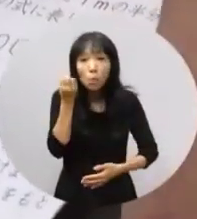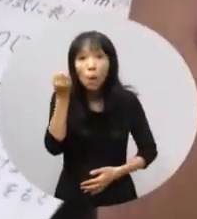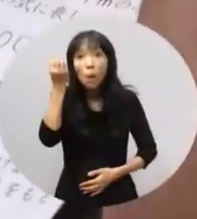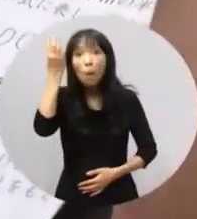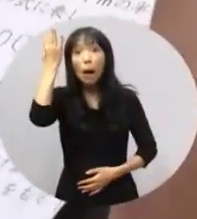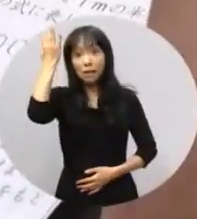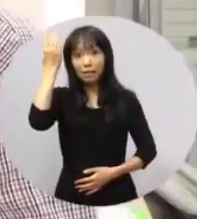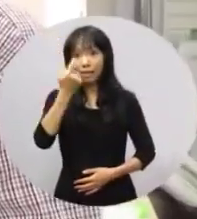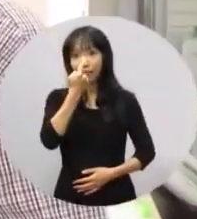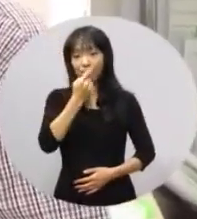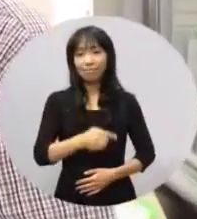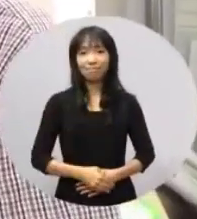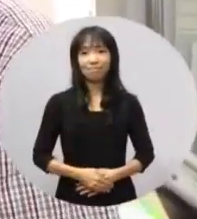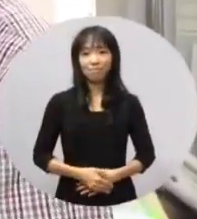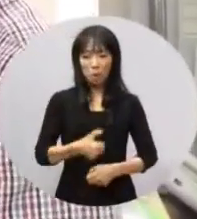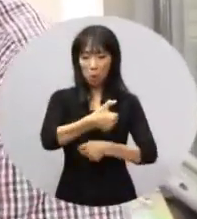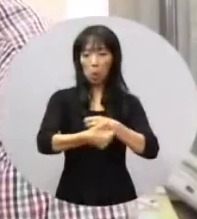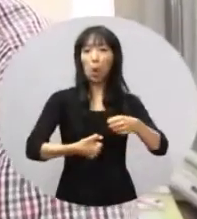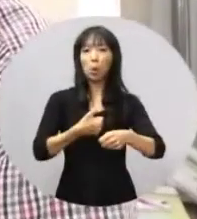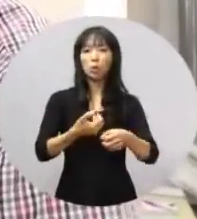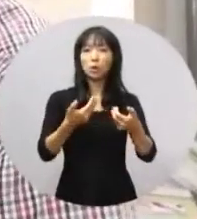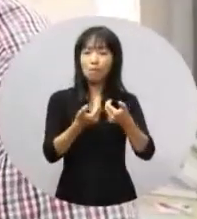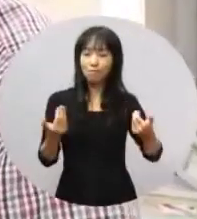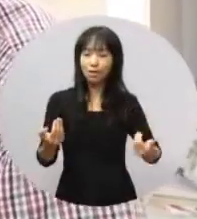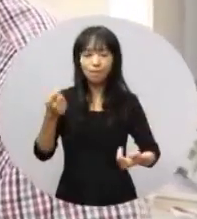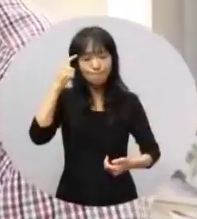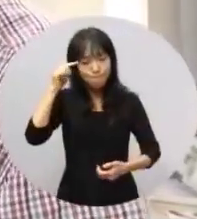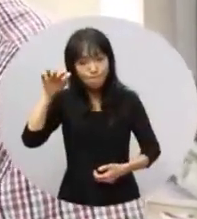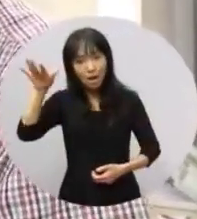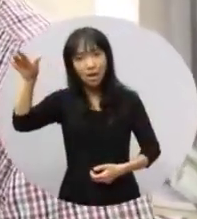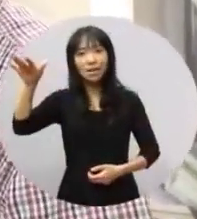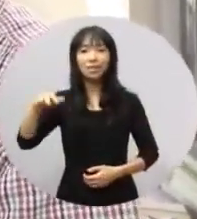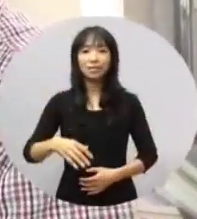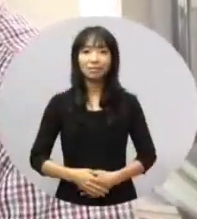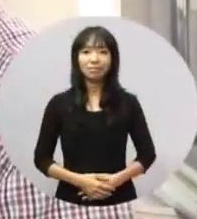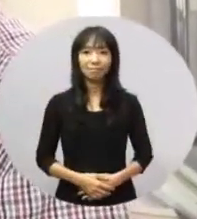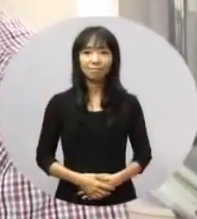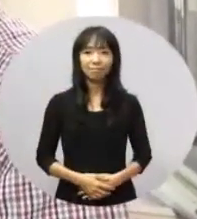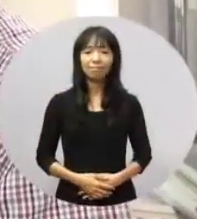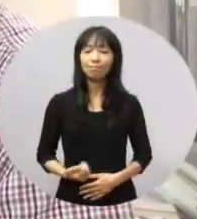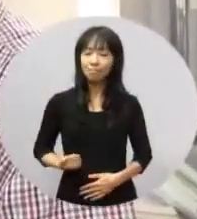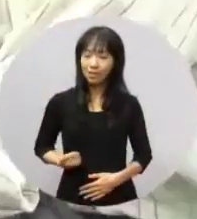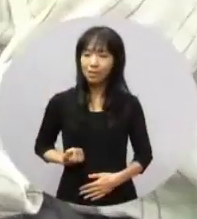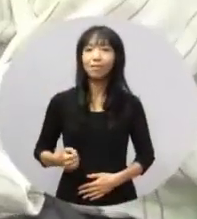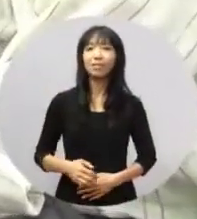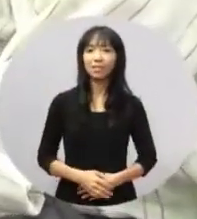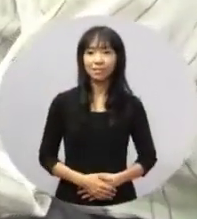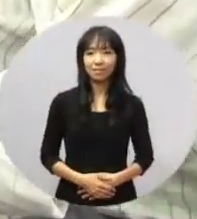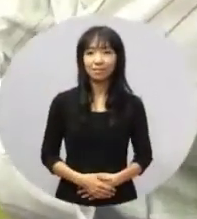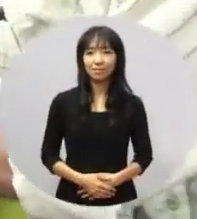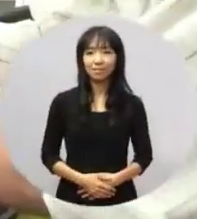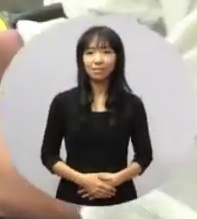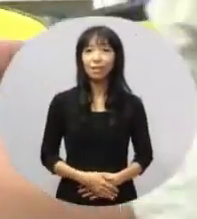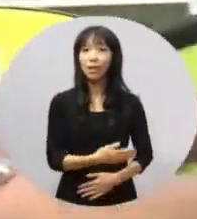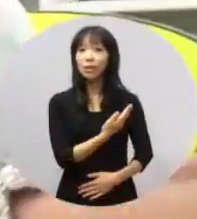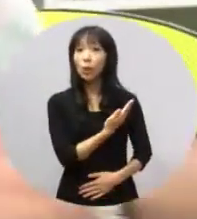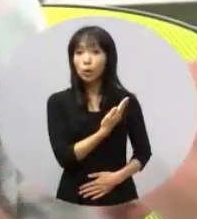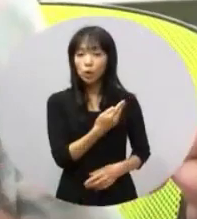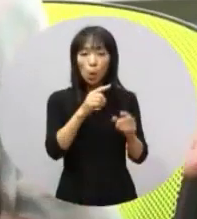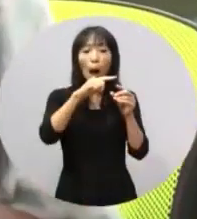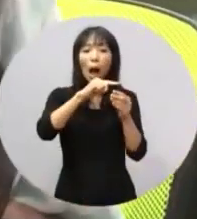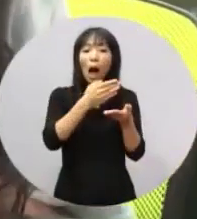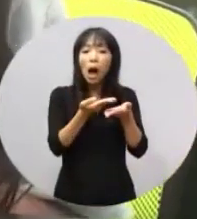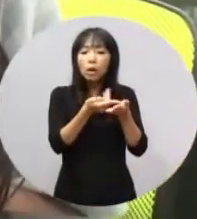た忘れちゃう50年ぶり上でしょうかなんだメニューのくらい面白いんだっこちらは